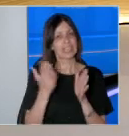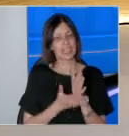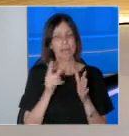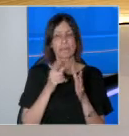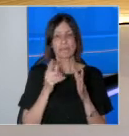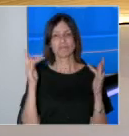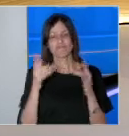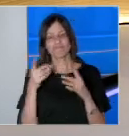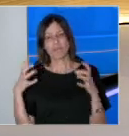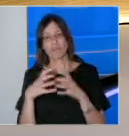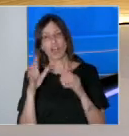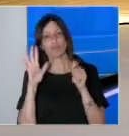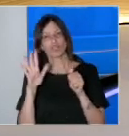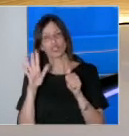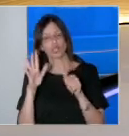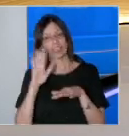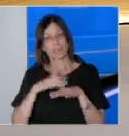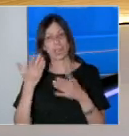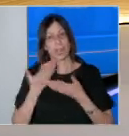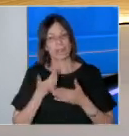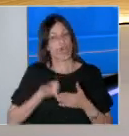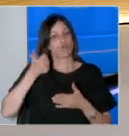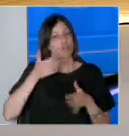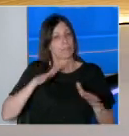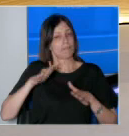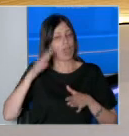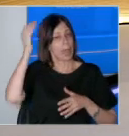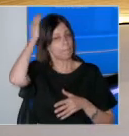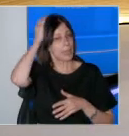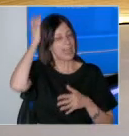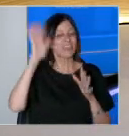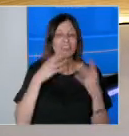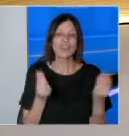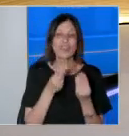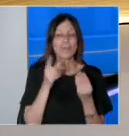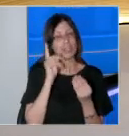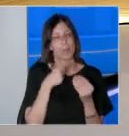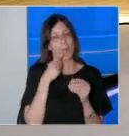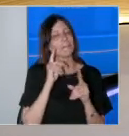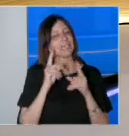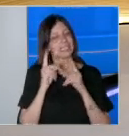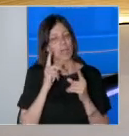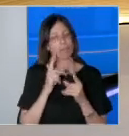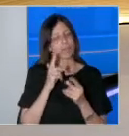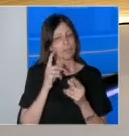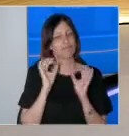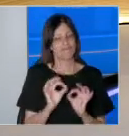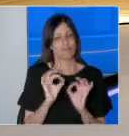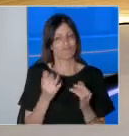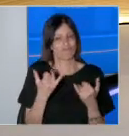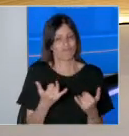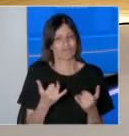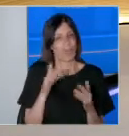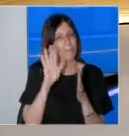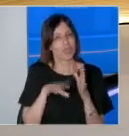למפלגה עם 6 מנדטים שמקבלת ראשות הממשלה, בנט, כל העניינים האלו, וצריך לומר, המסע ומתן בעיצומו, פחות